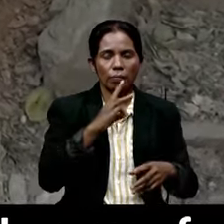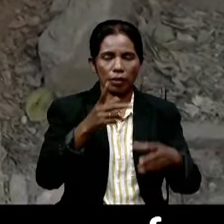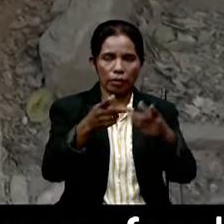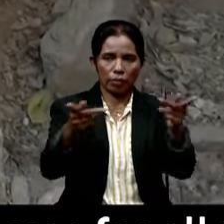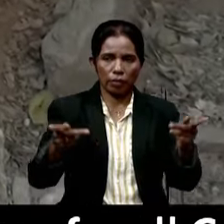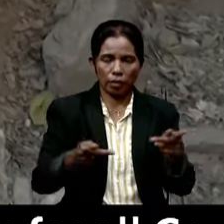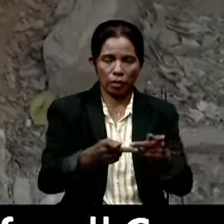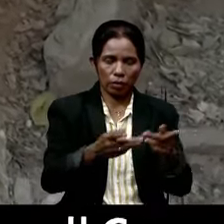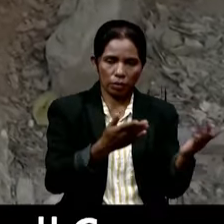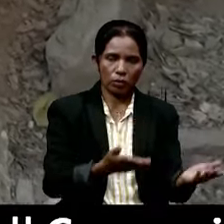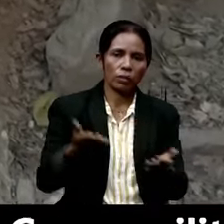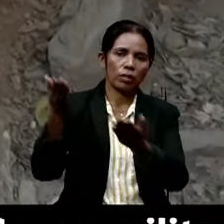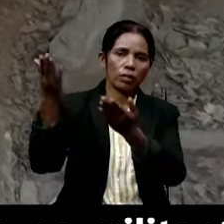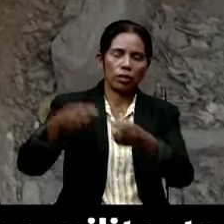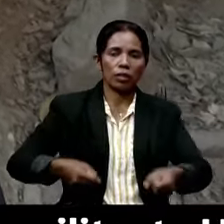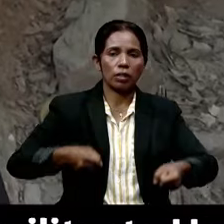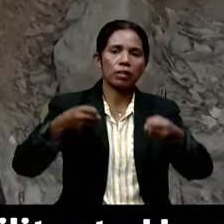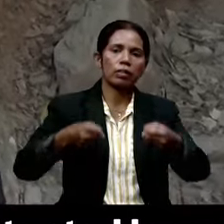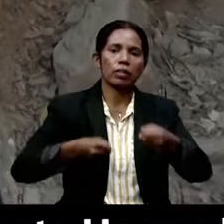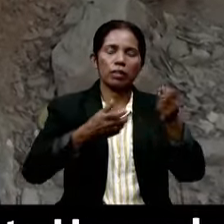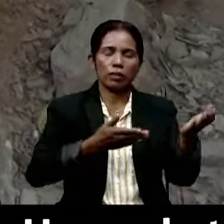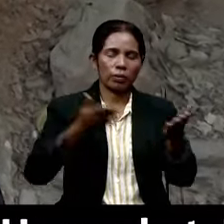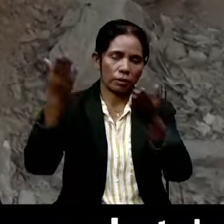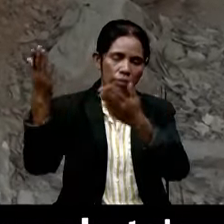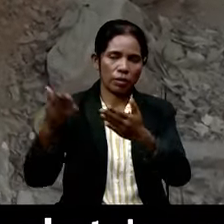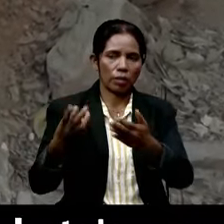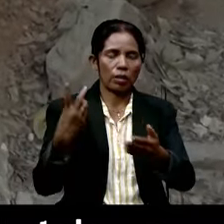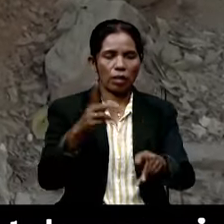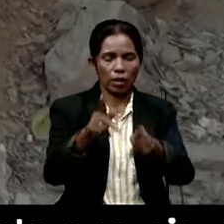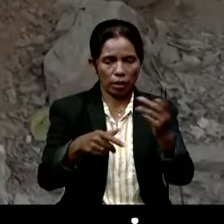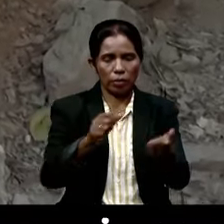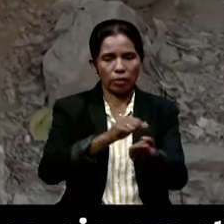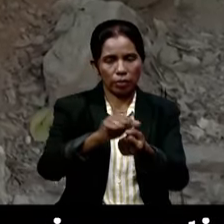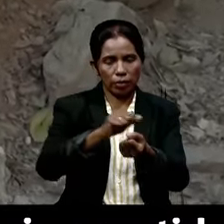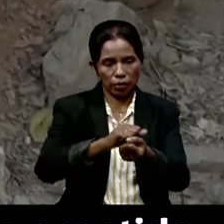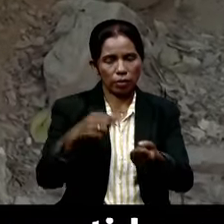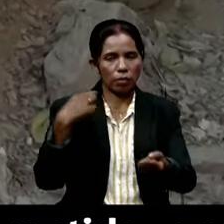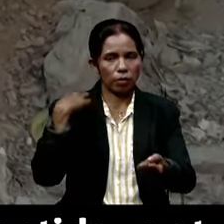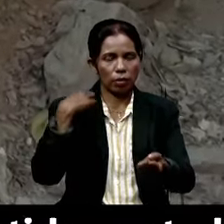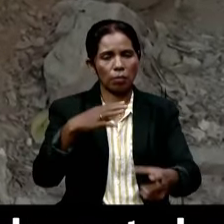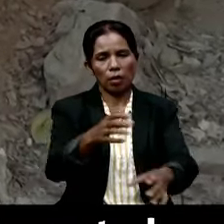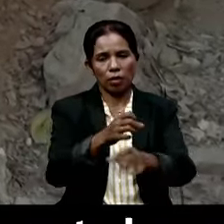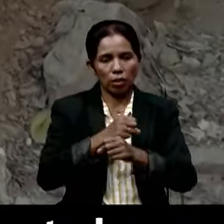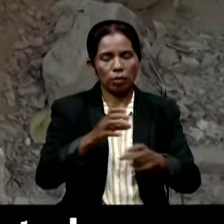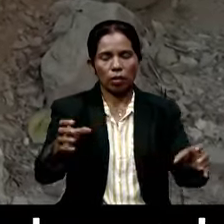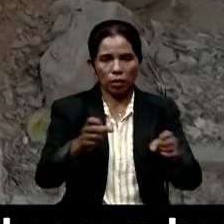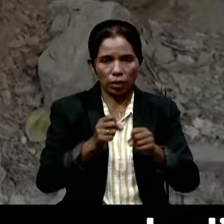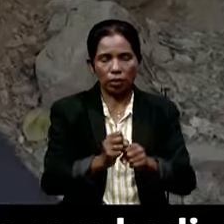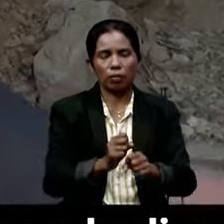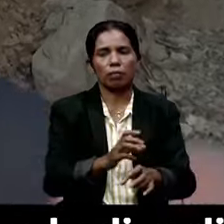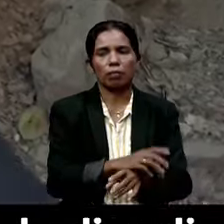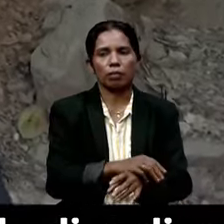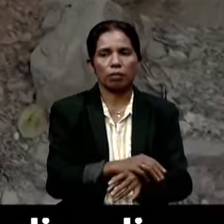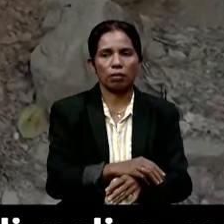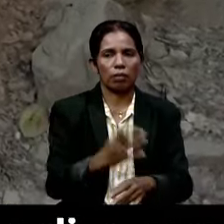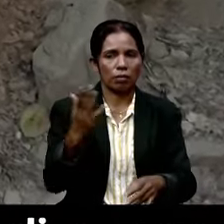hit sae ba. Pas Eropa hari ema barak na bani, ema hadau malu. Pas Eropa, ne